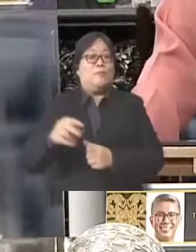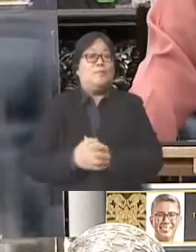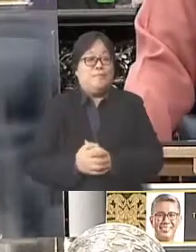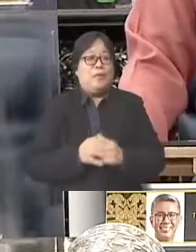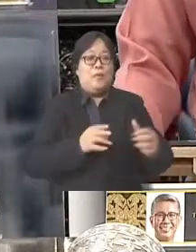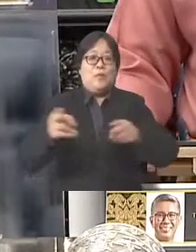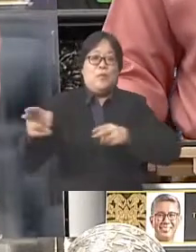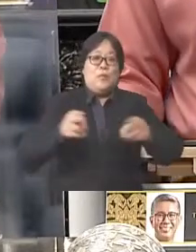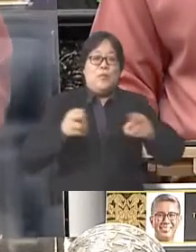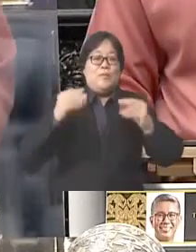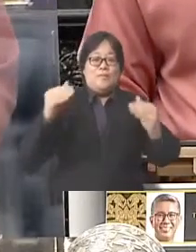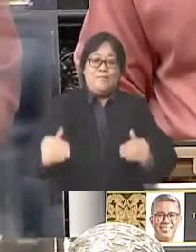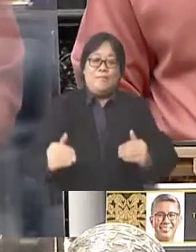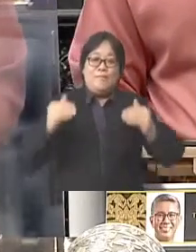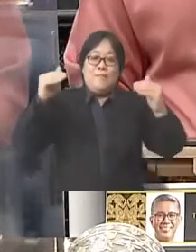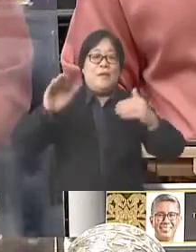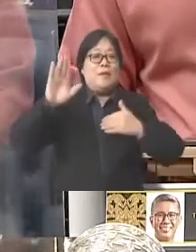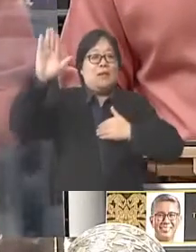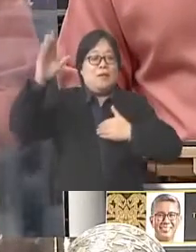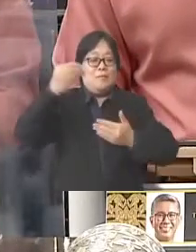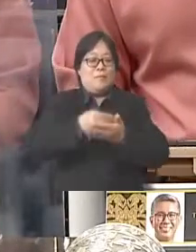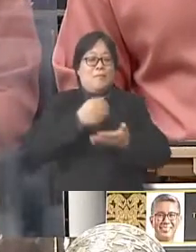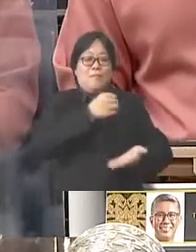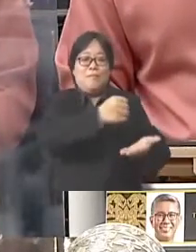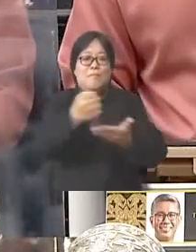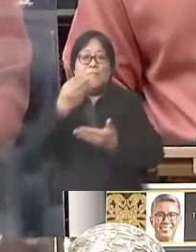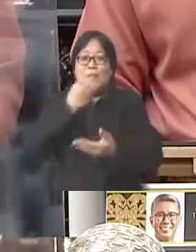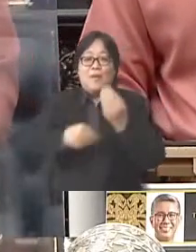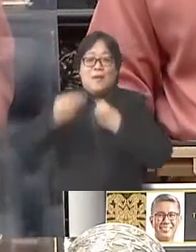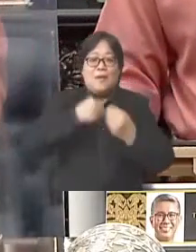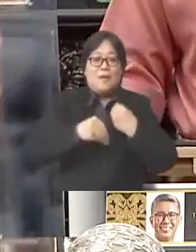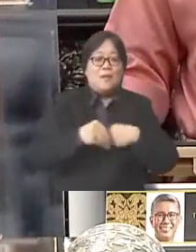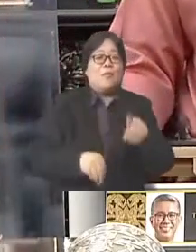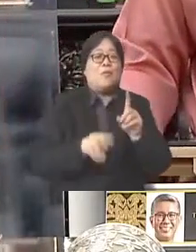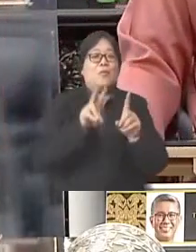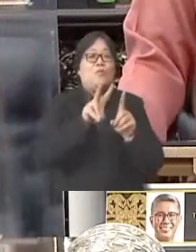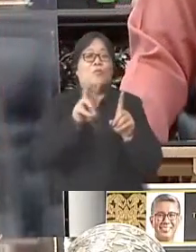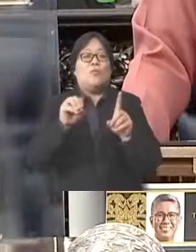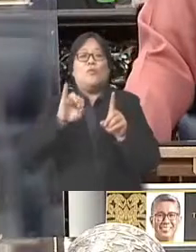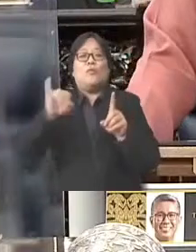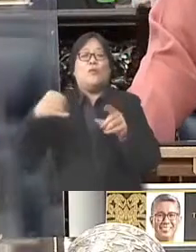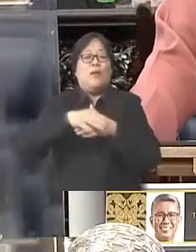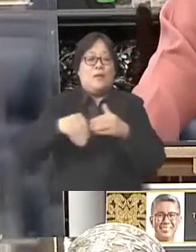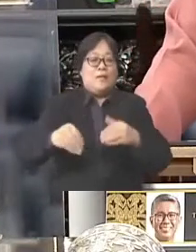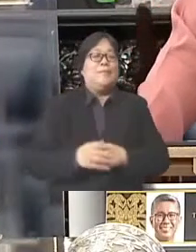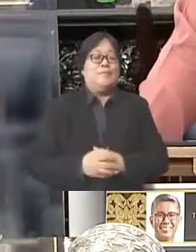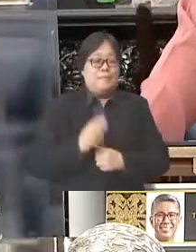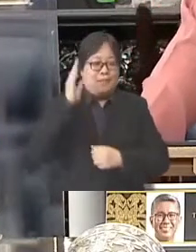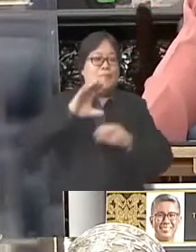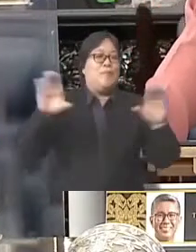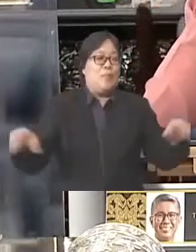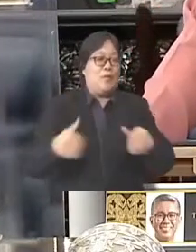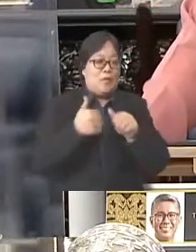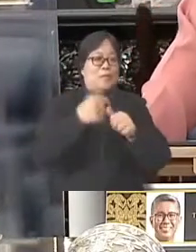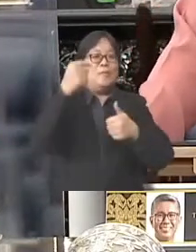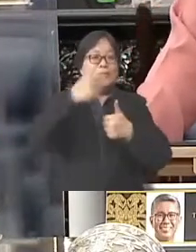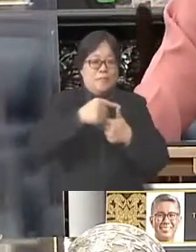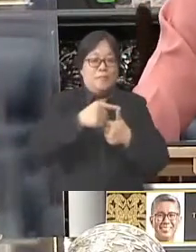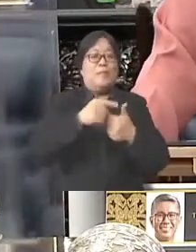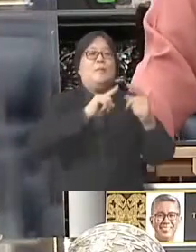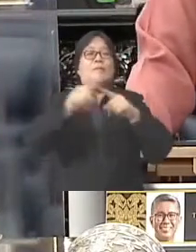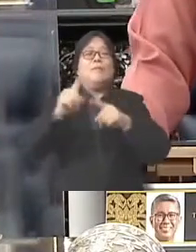ini setiap pagi meningkatkan jaminan bekalan makanan Bu jumlah 120 juta Ringgit akan dilaksanakan seperti berikut pertama